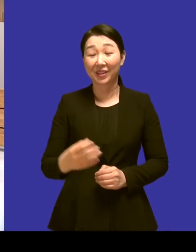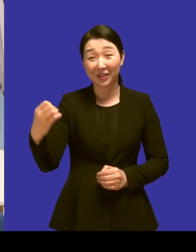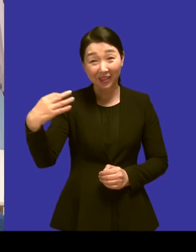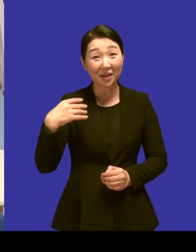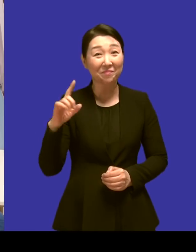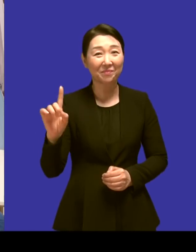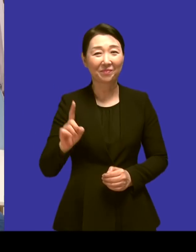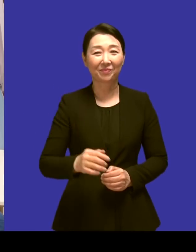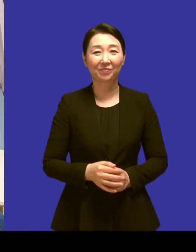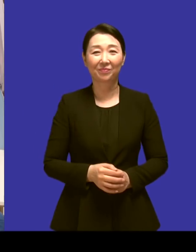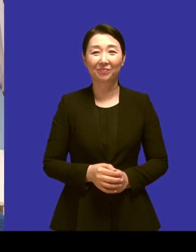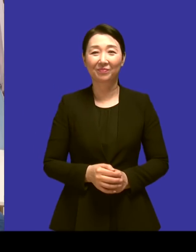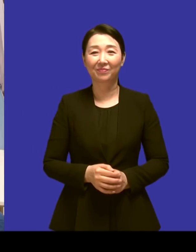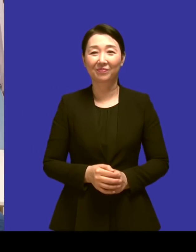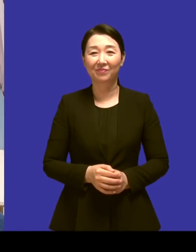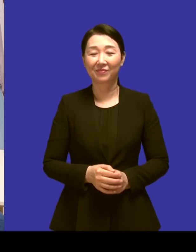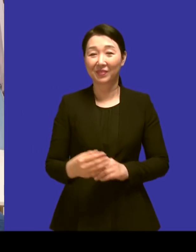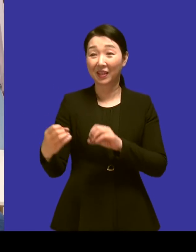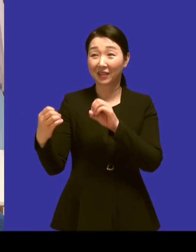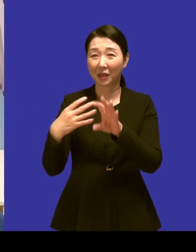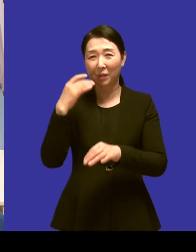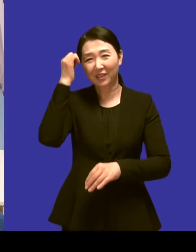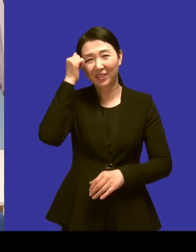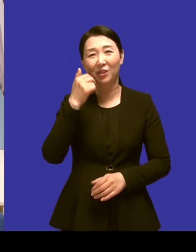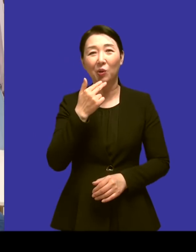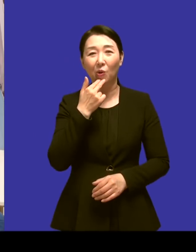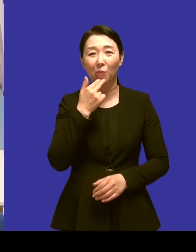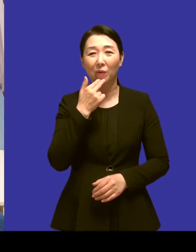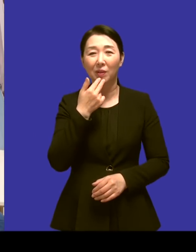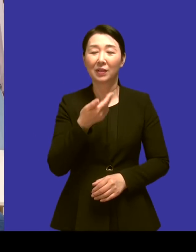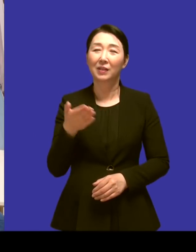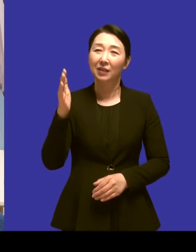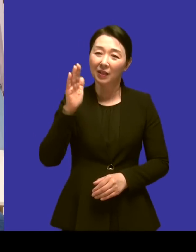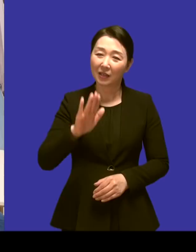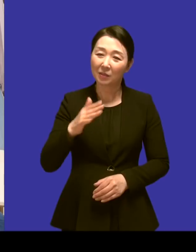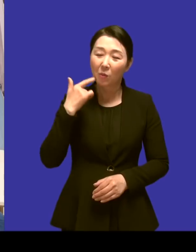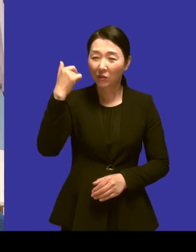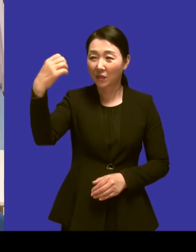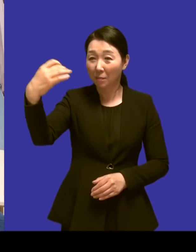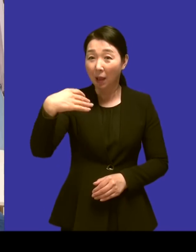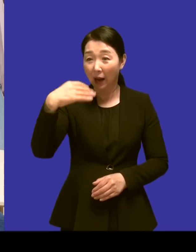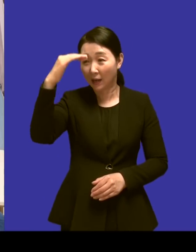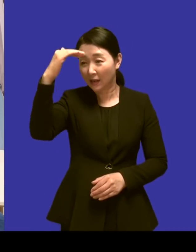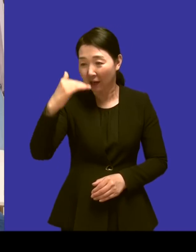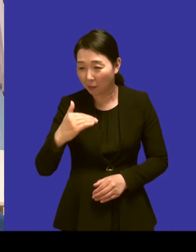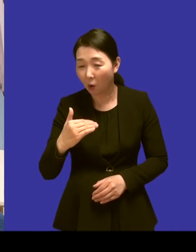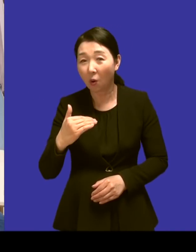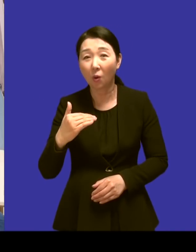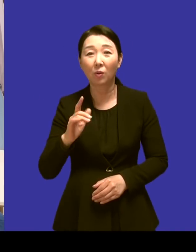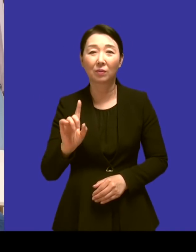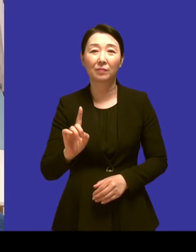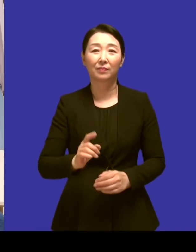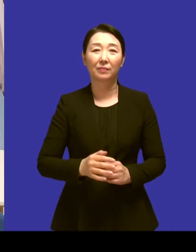답해 주시던가요? 그 당시에 대답이 사실 기억은 나지 않는데 목사님이 좀 해주셨던 말 중에 좀 인상이 깊었던